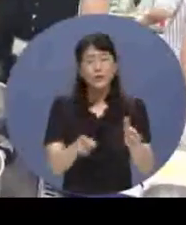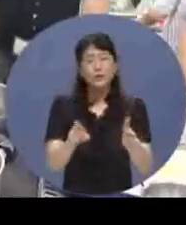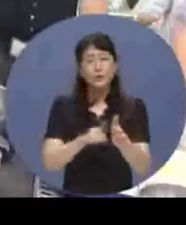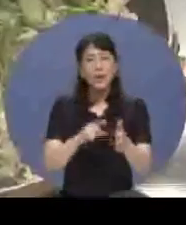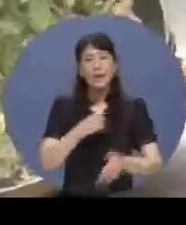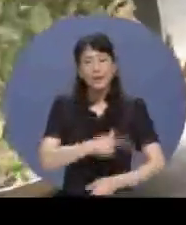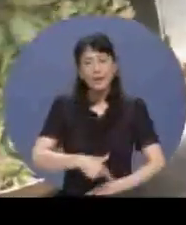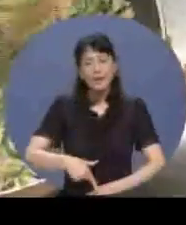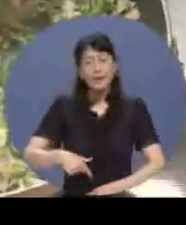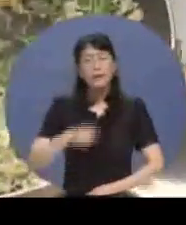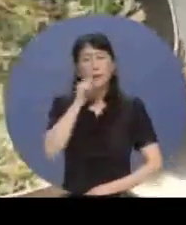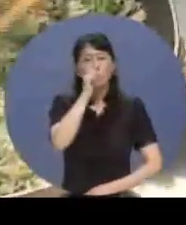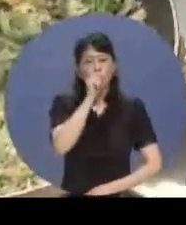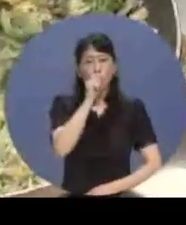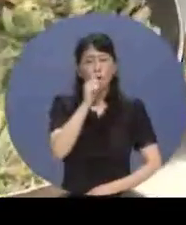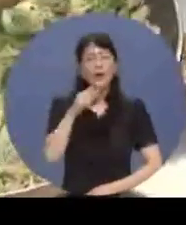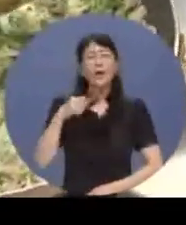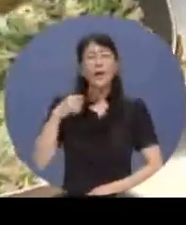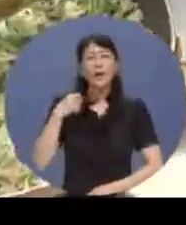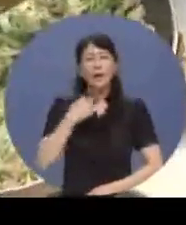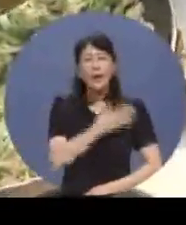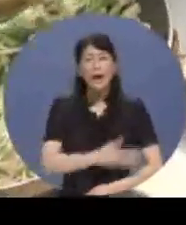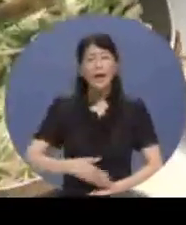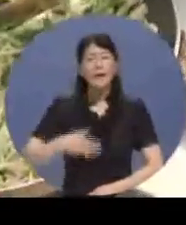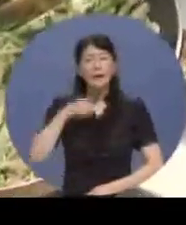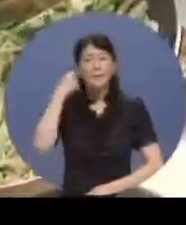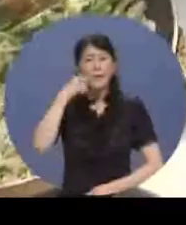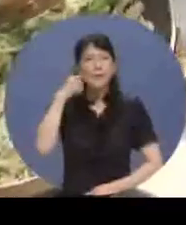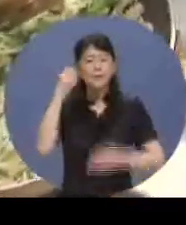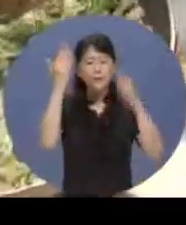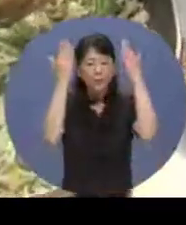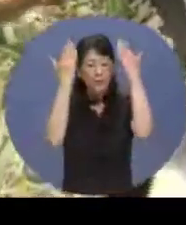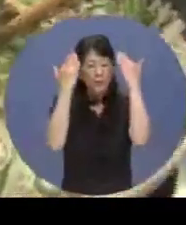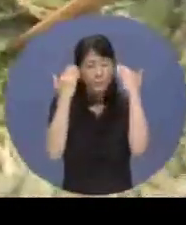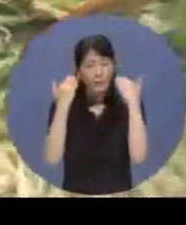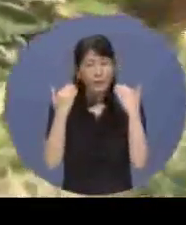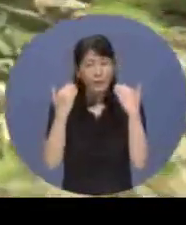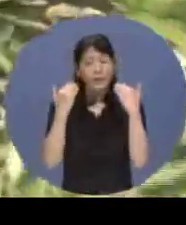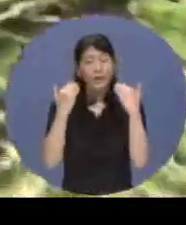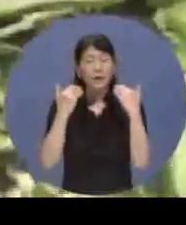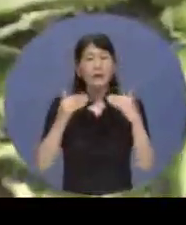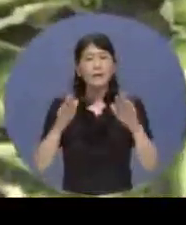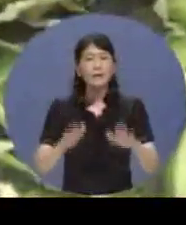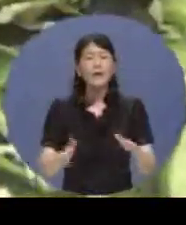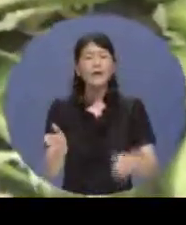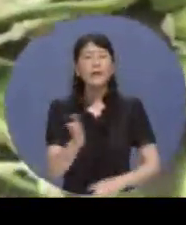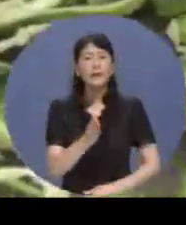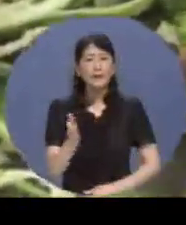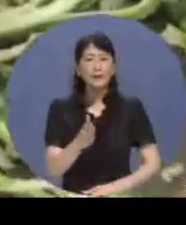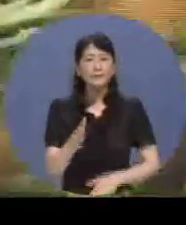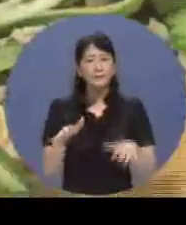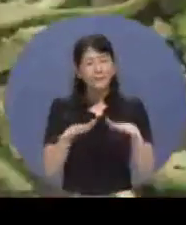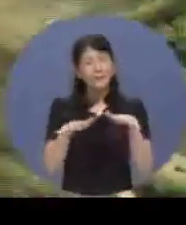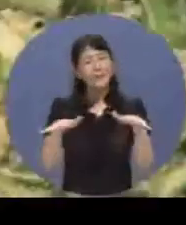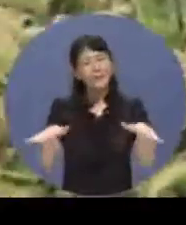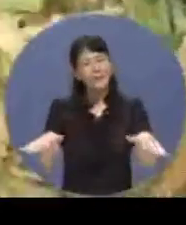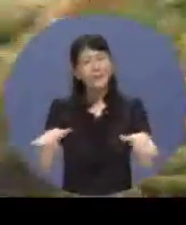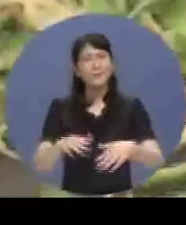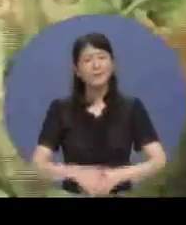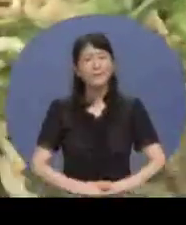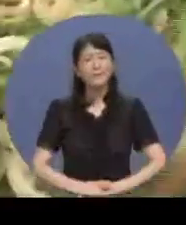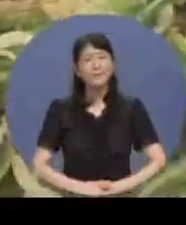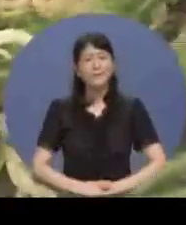子を整え、体の熱を取る働きがあると言われていることから、近年人気食材となってい